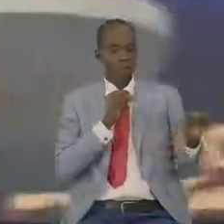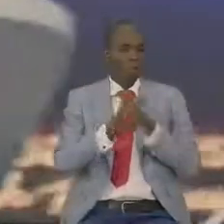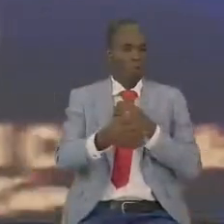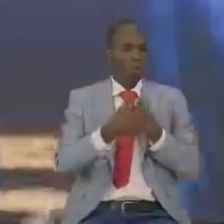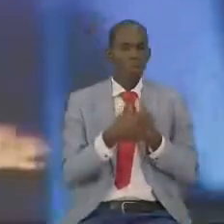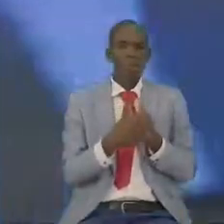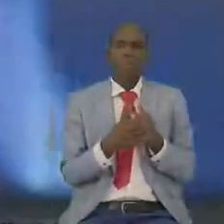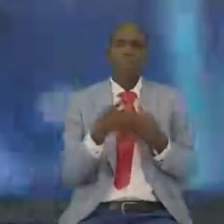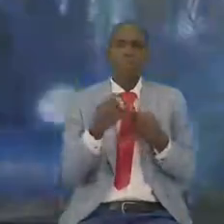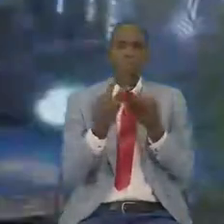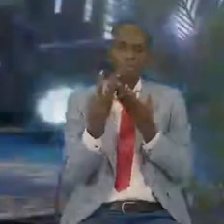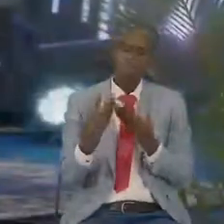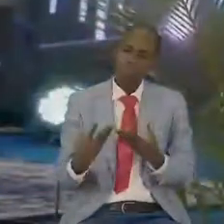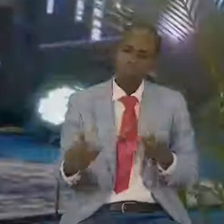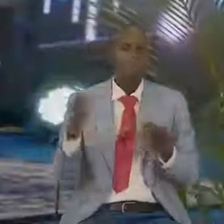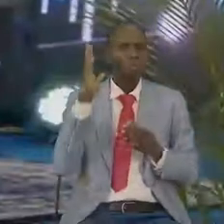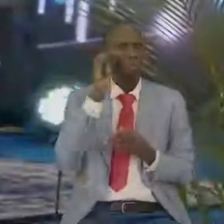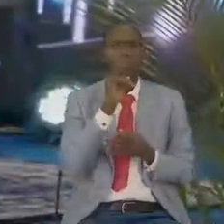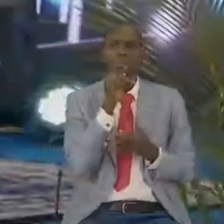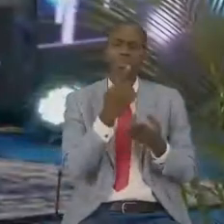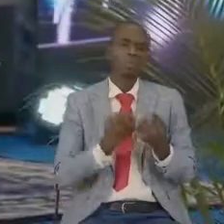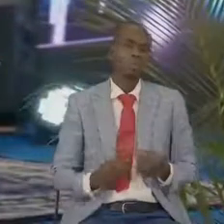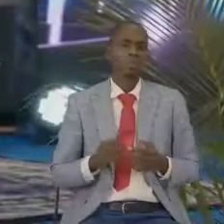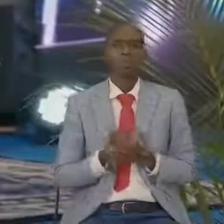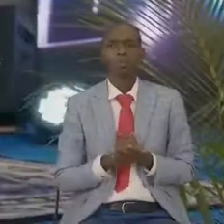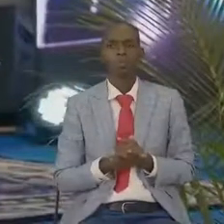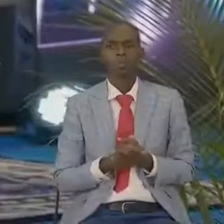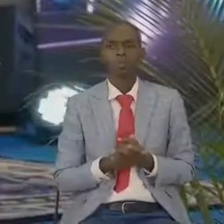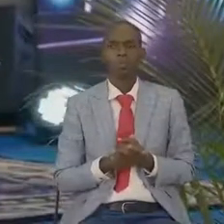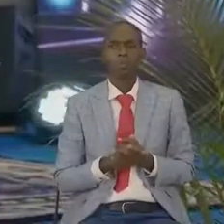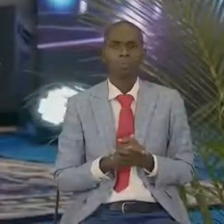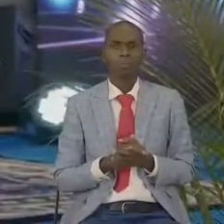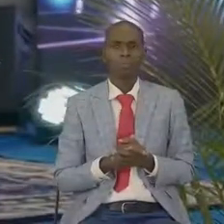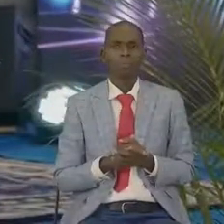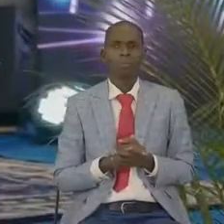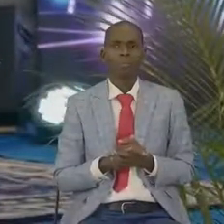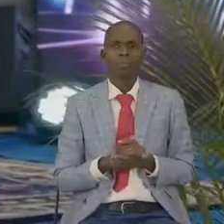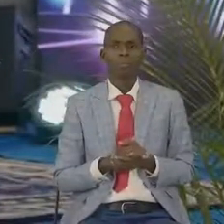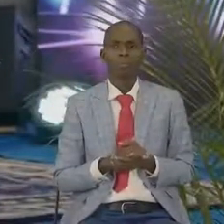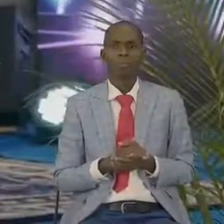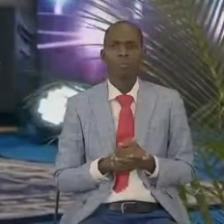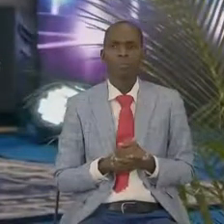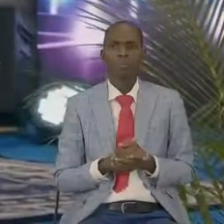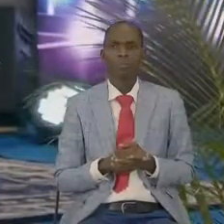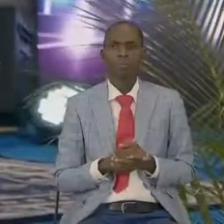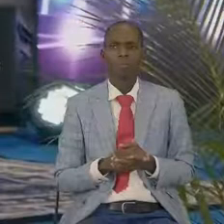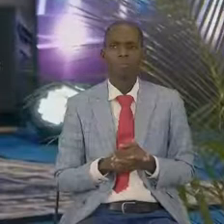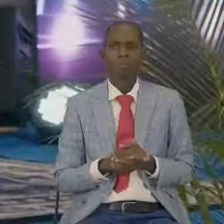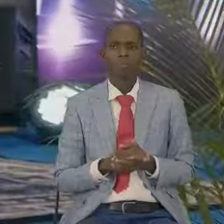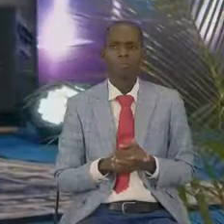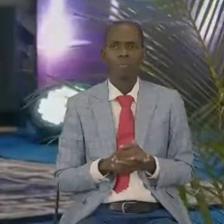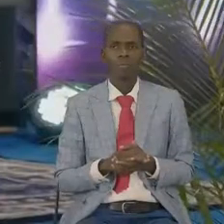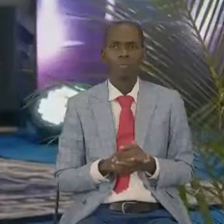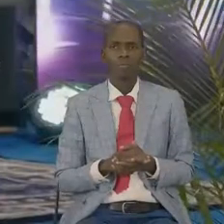tu es enflammé, dérangé, et tout ce à quoi tu peux penser dans la nuit. Même avant de